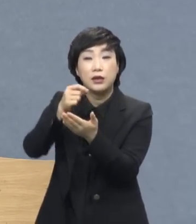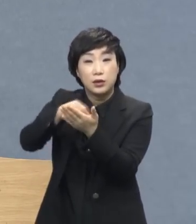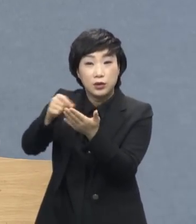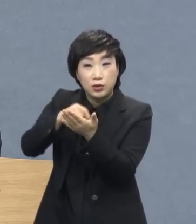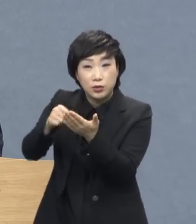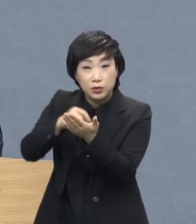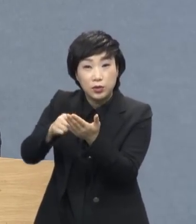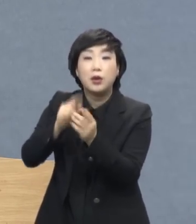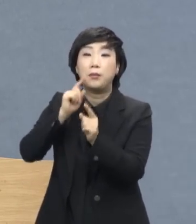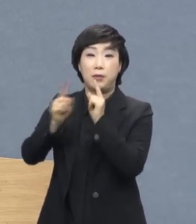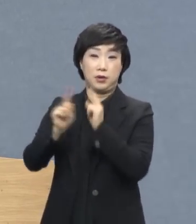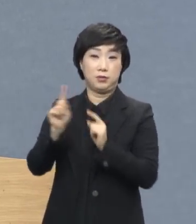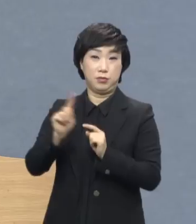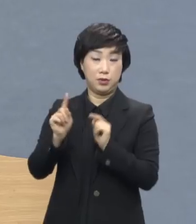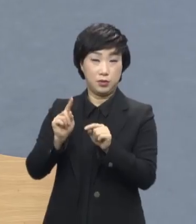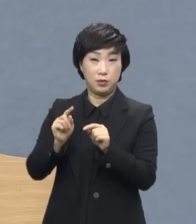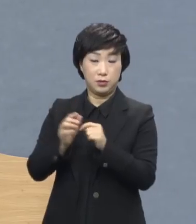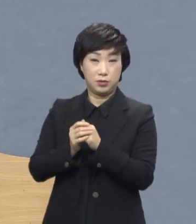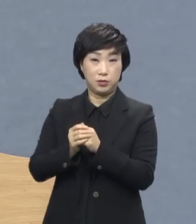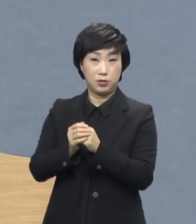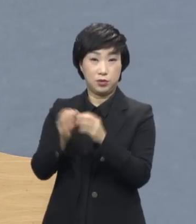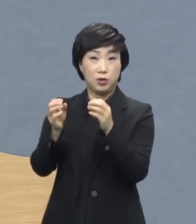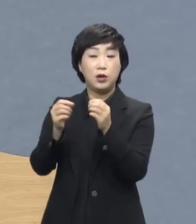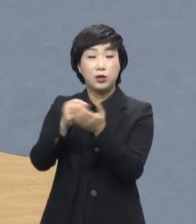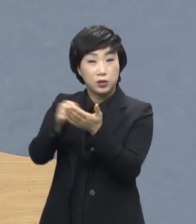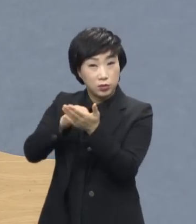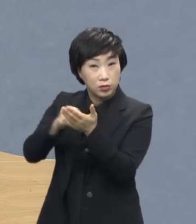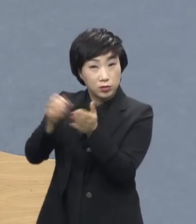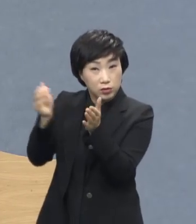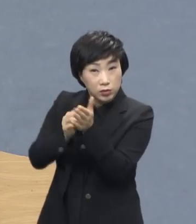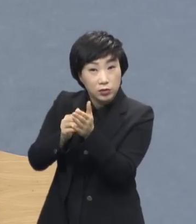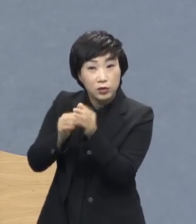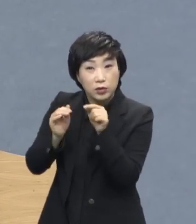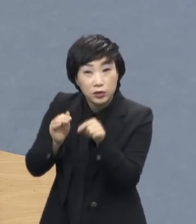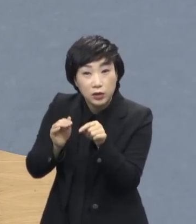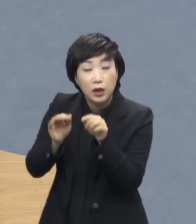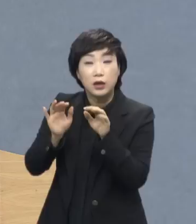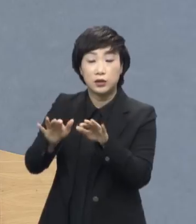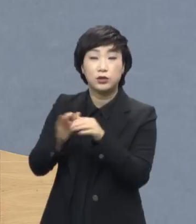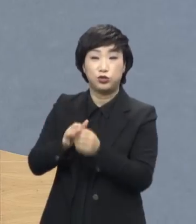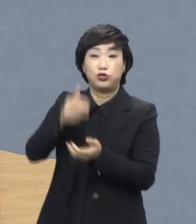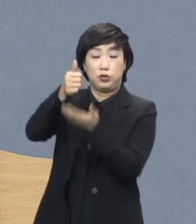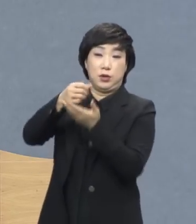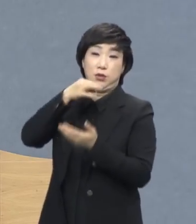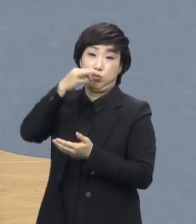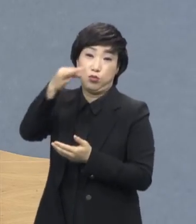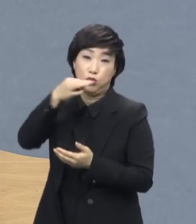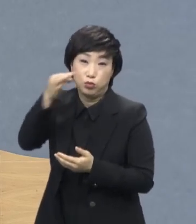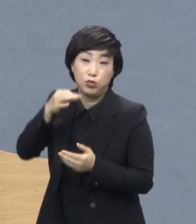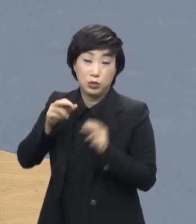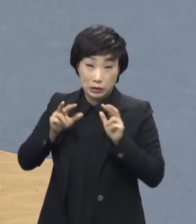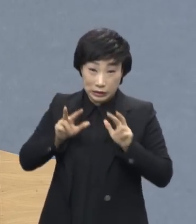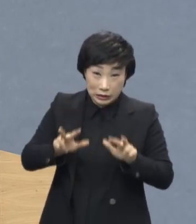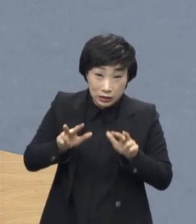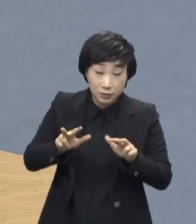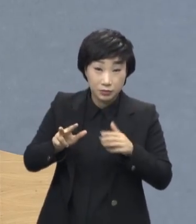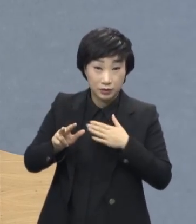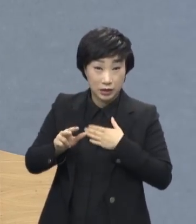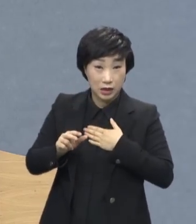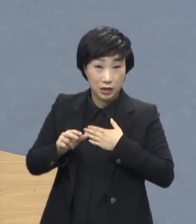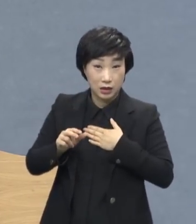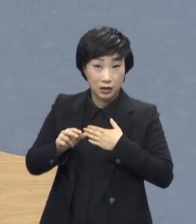기록된 말씀은 활자로 인쇄됐지만 주님의 목소리는 지금